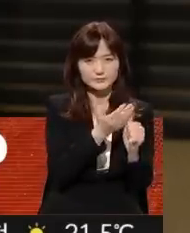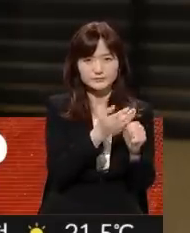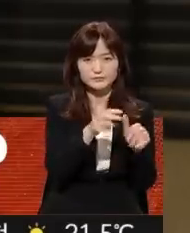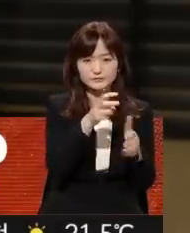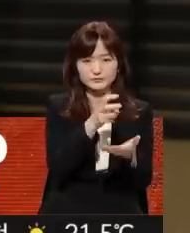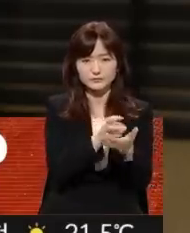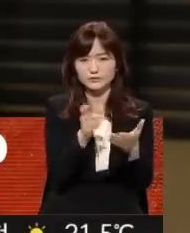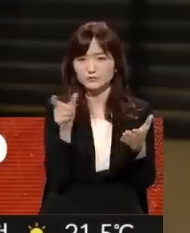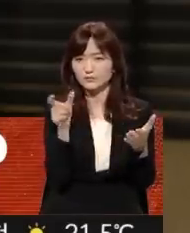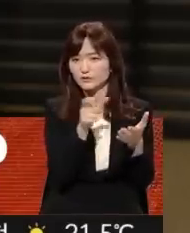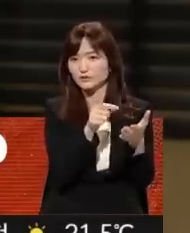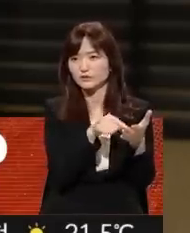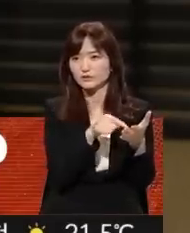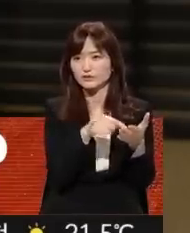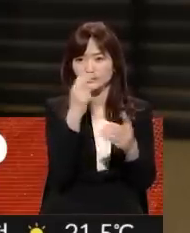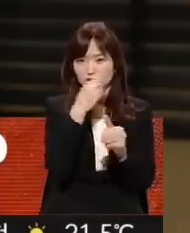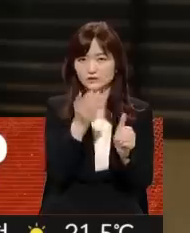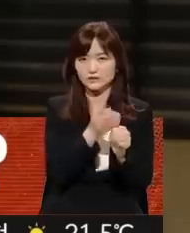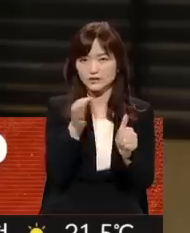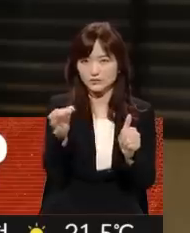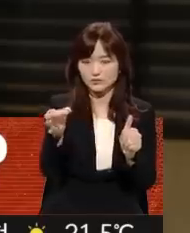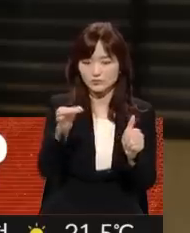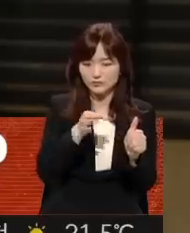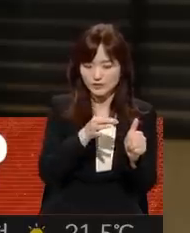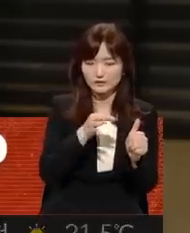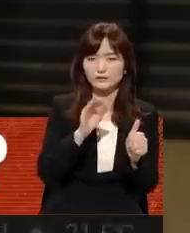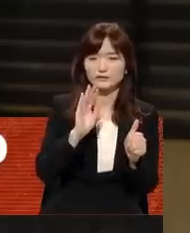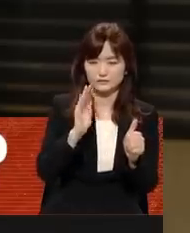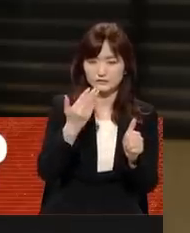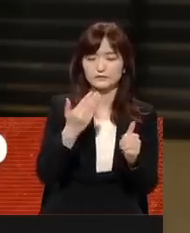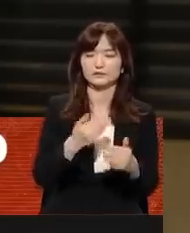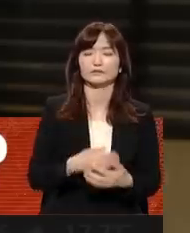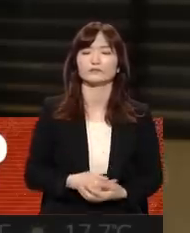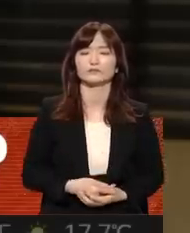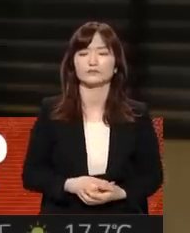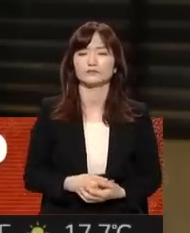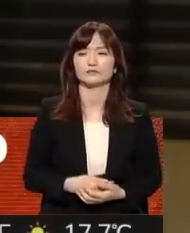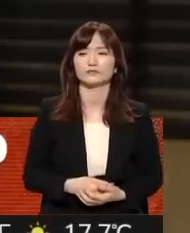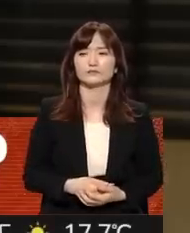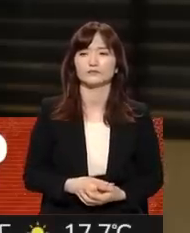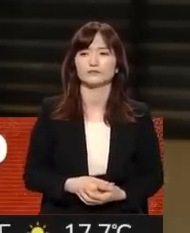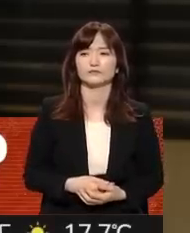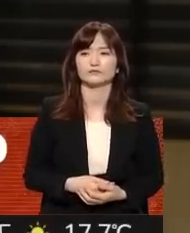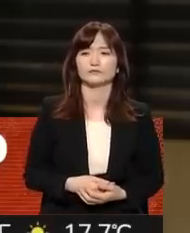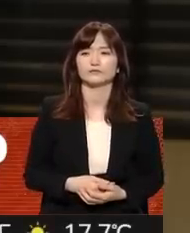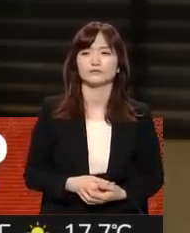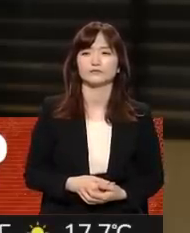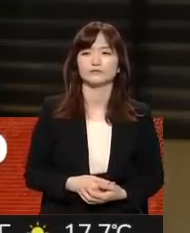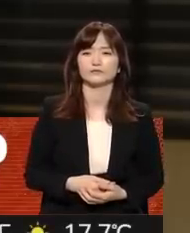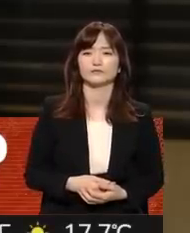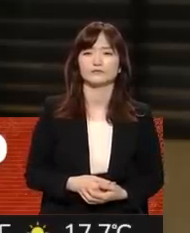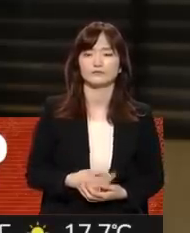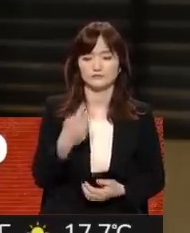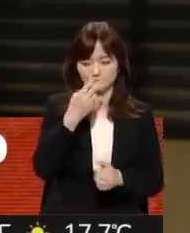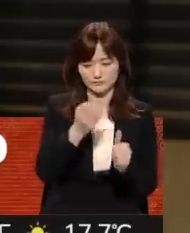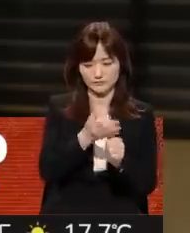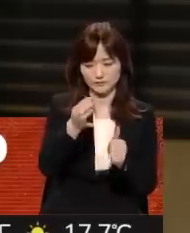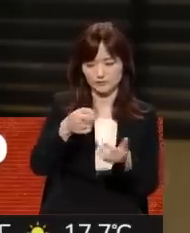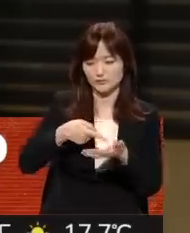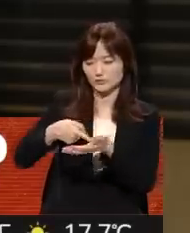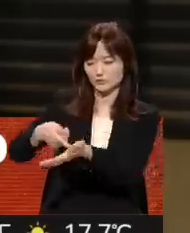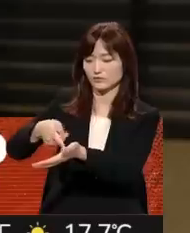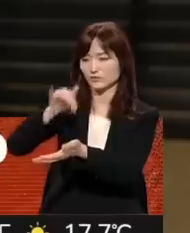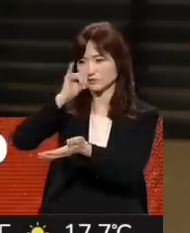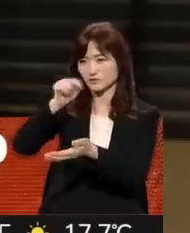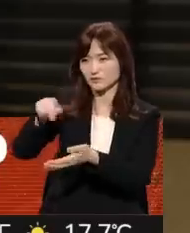봤을 때는 뭐 양육비라든지 그런 부분들을 부양료라든지 청구는 가능할 것 같아요. 특히 뭐 좀